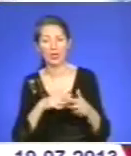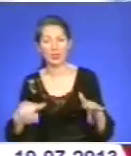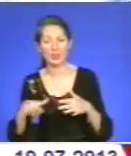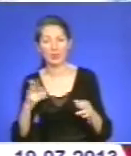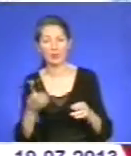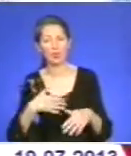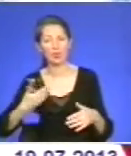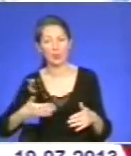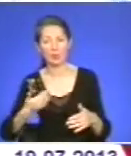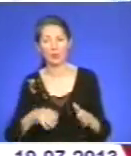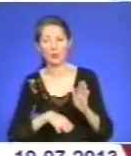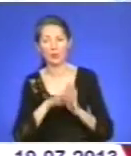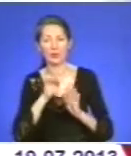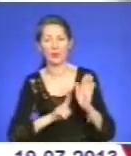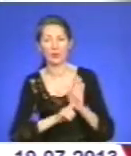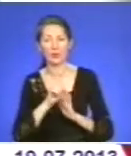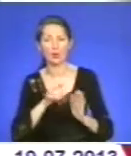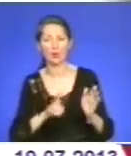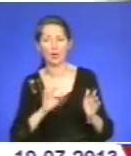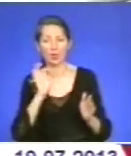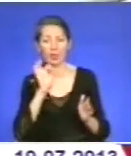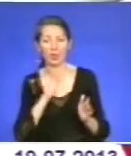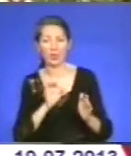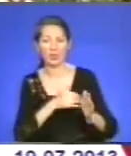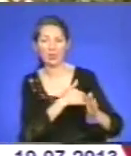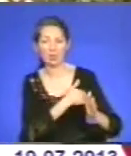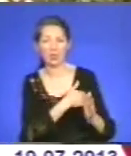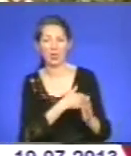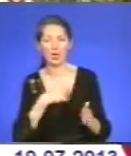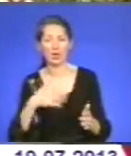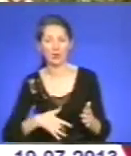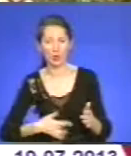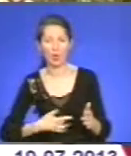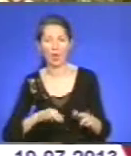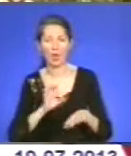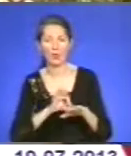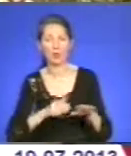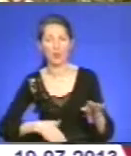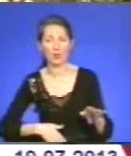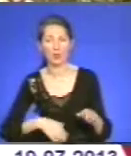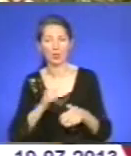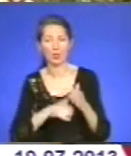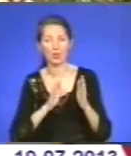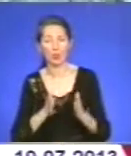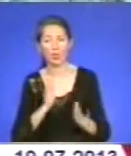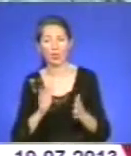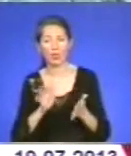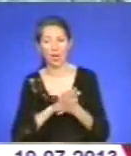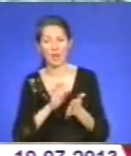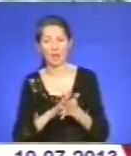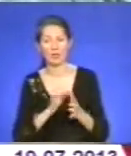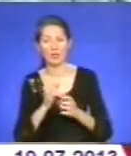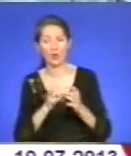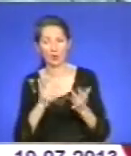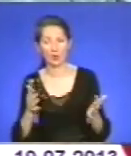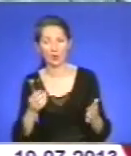апетиту, підвищення температури тіла, нудота, біль у животі. Причиною можуть стати немита городина, продукти, у яких невеликий